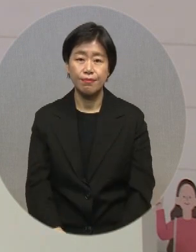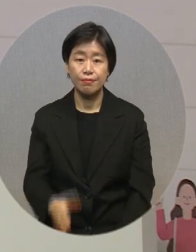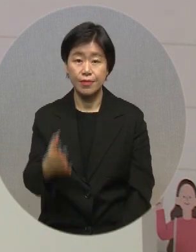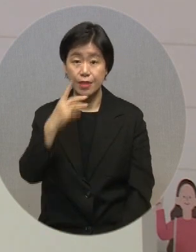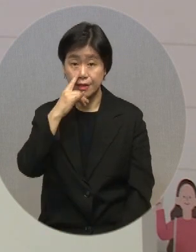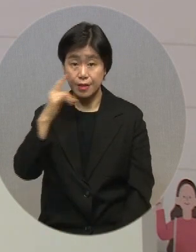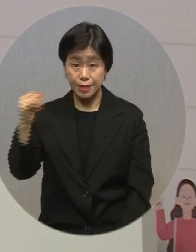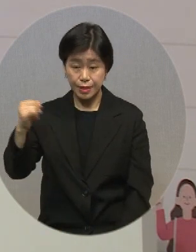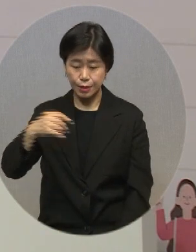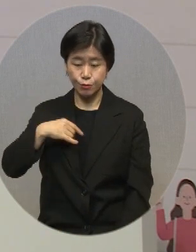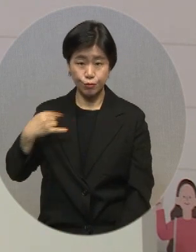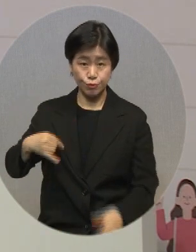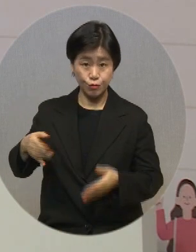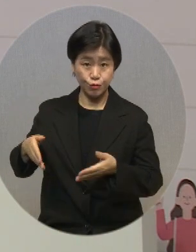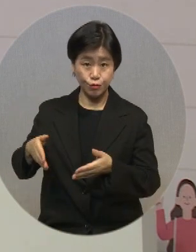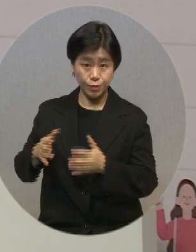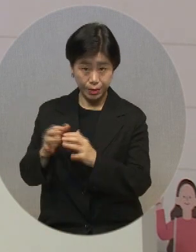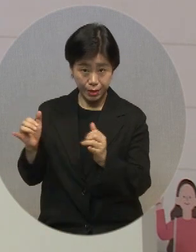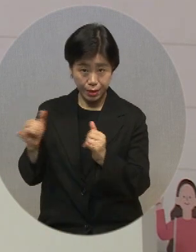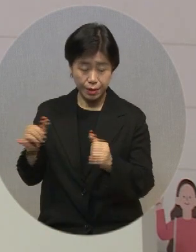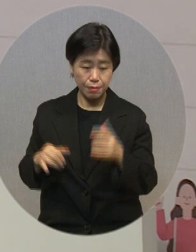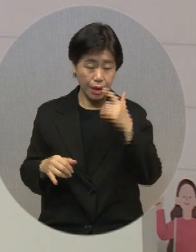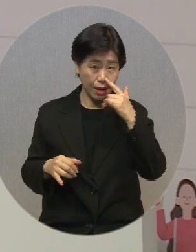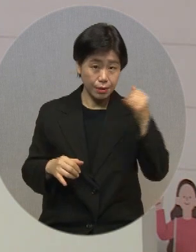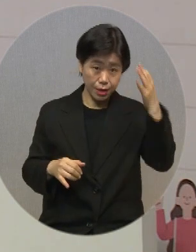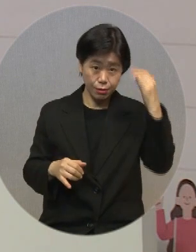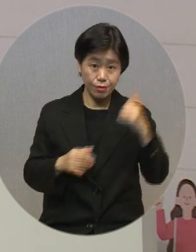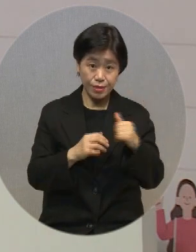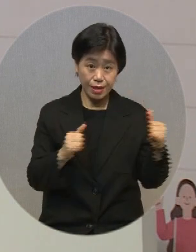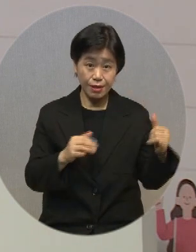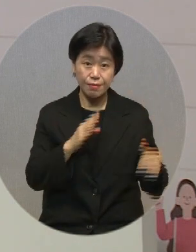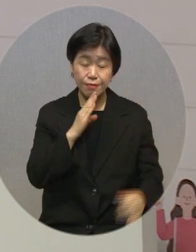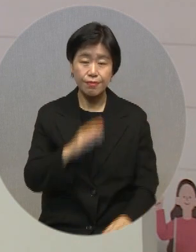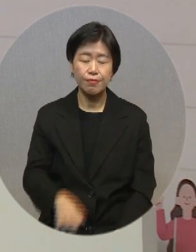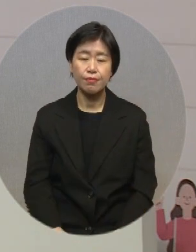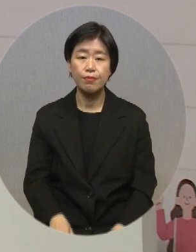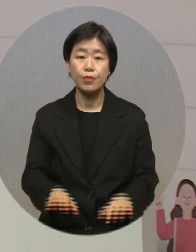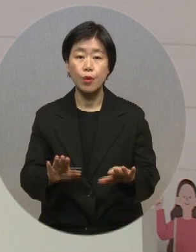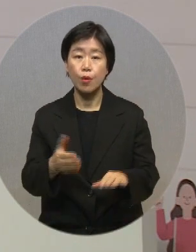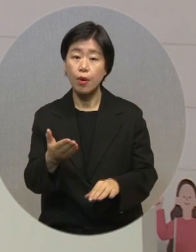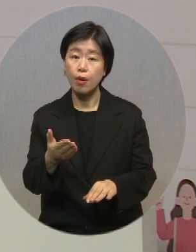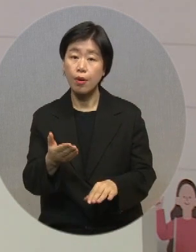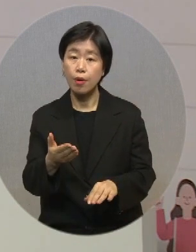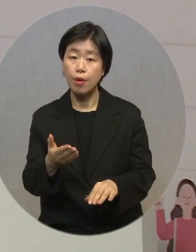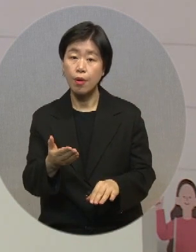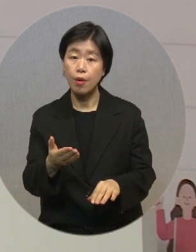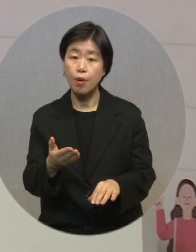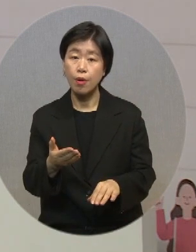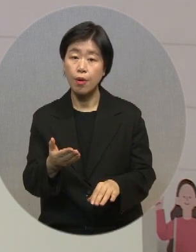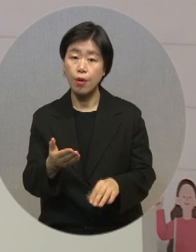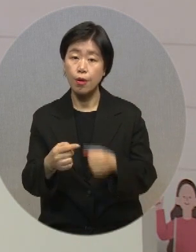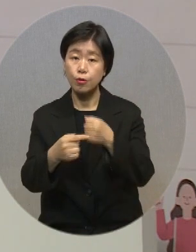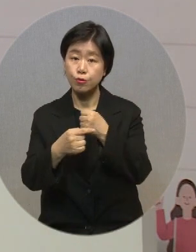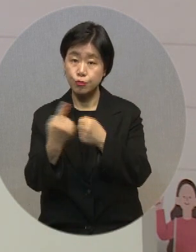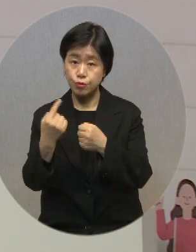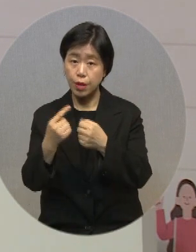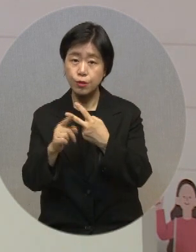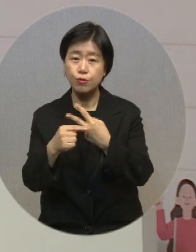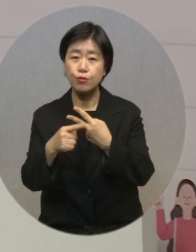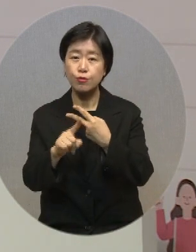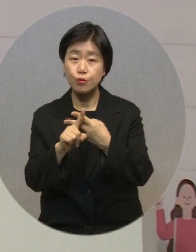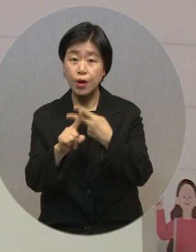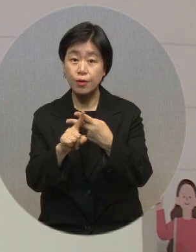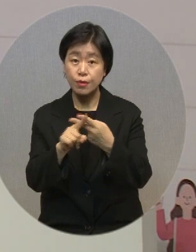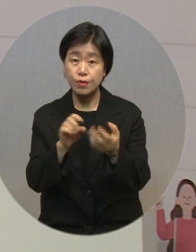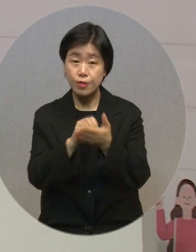중국이시고 아버님은 네. 한국이시라고요? 예. 네. 올해 중학교 2학년에 입학을 했는데 아, 장래 희망이 네.